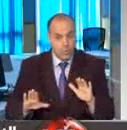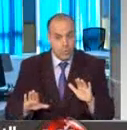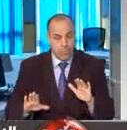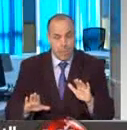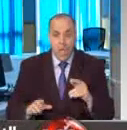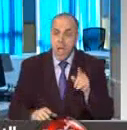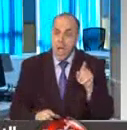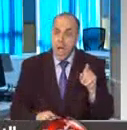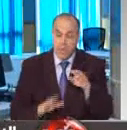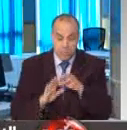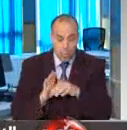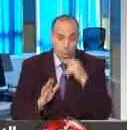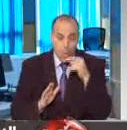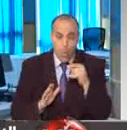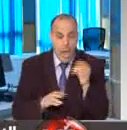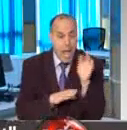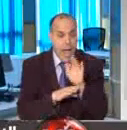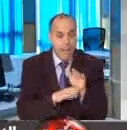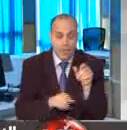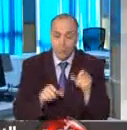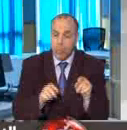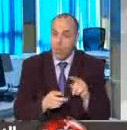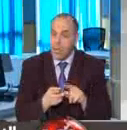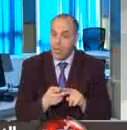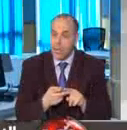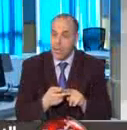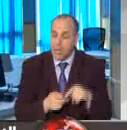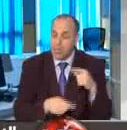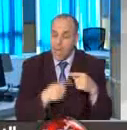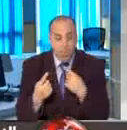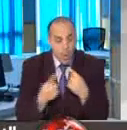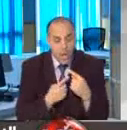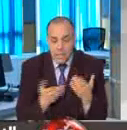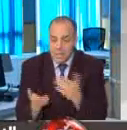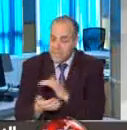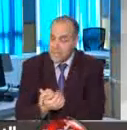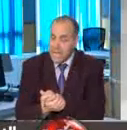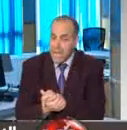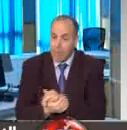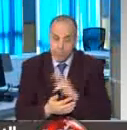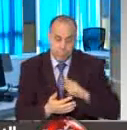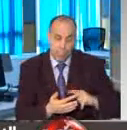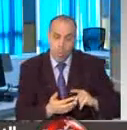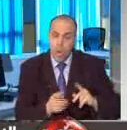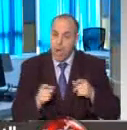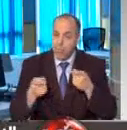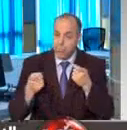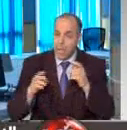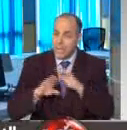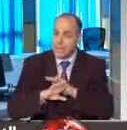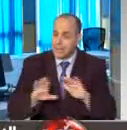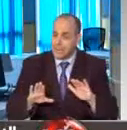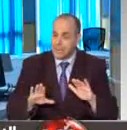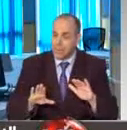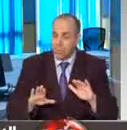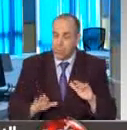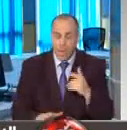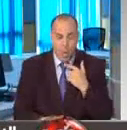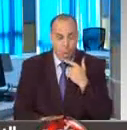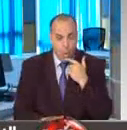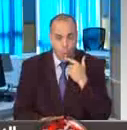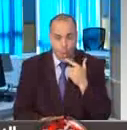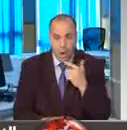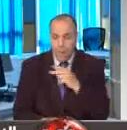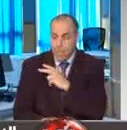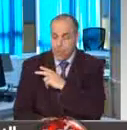اتخاذ تدابير أكبر لحماية المدنيين واستئناف محادثات السلام والاتفاق على وقف الأعمال القتالية. وأضاف